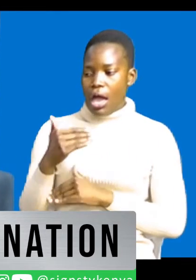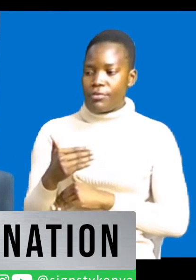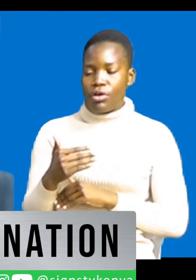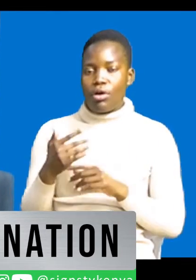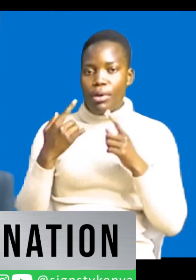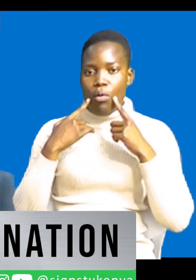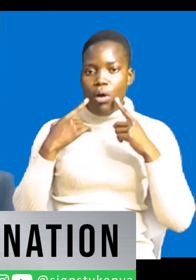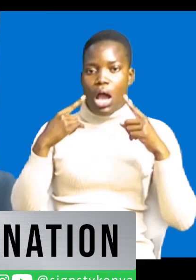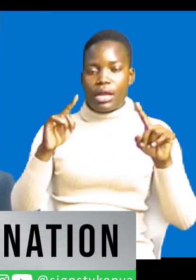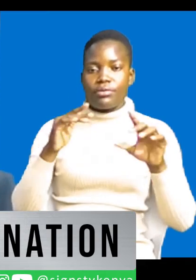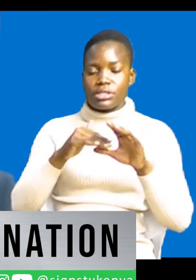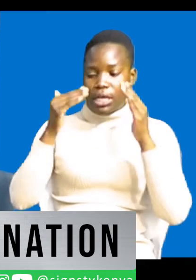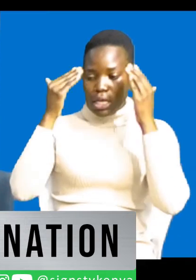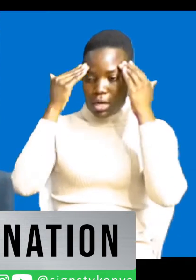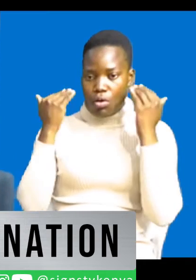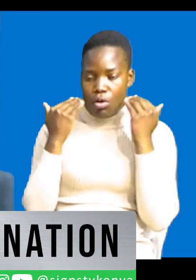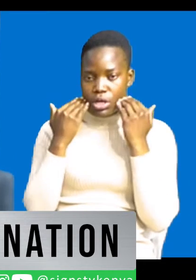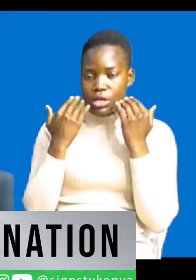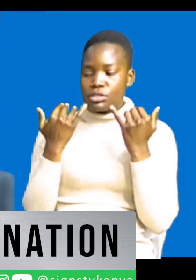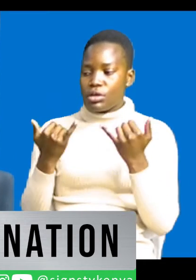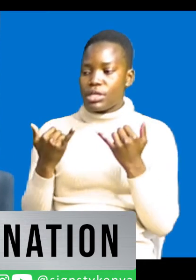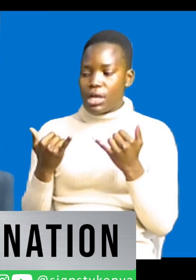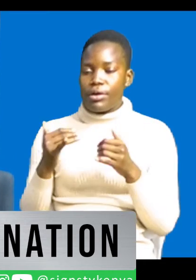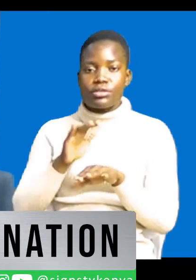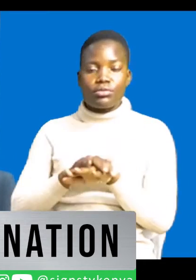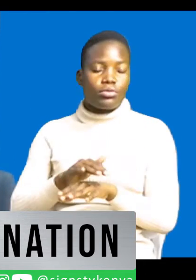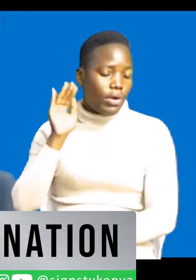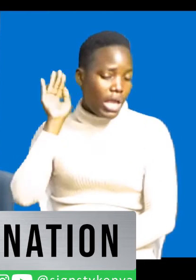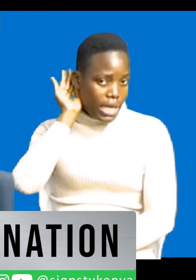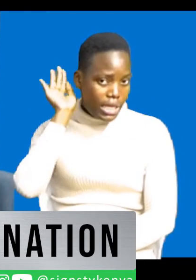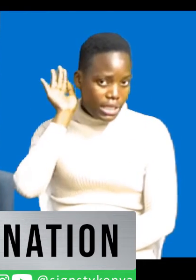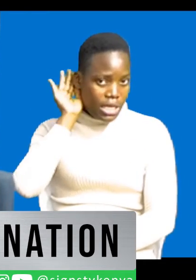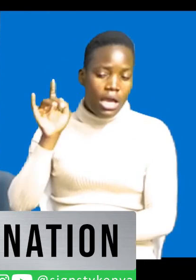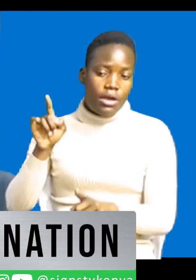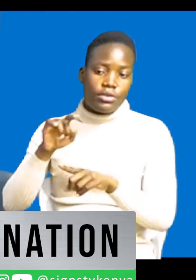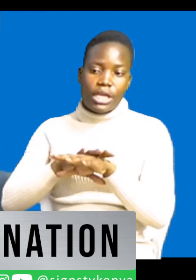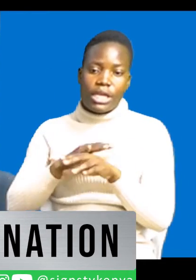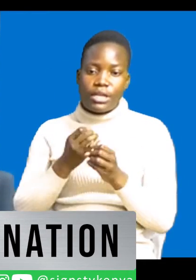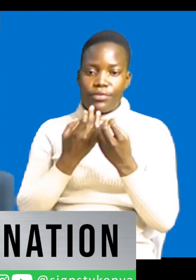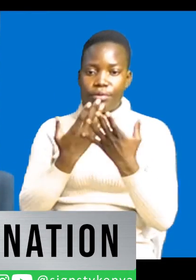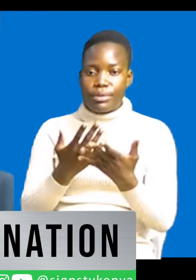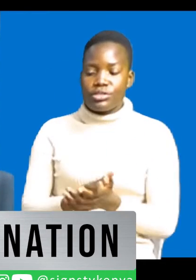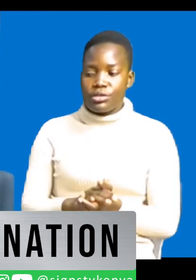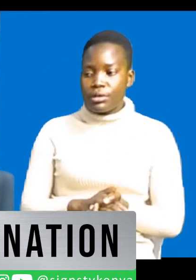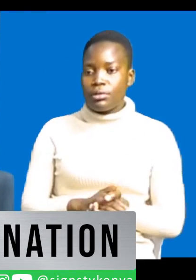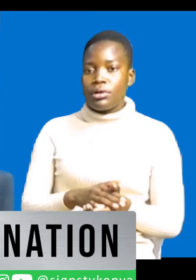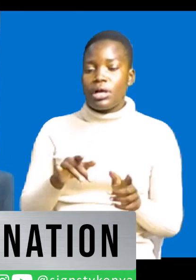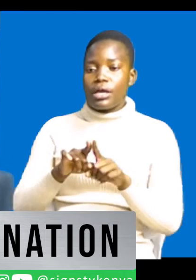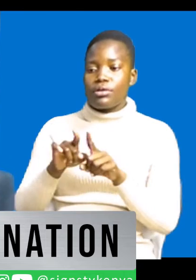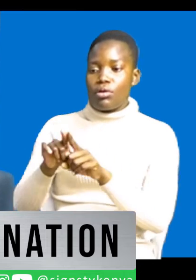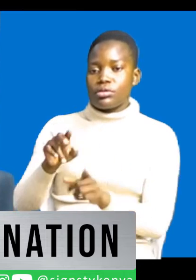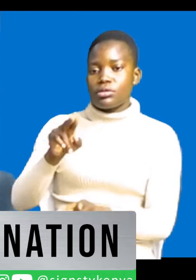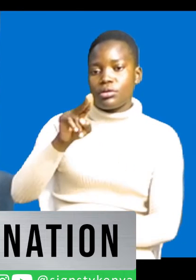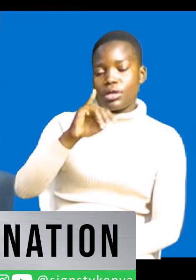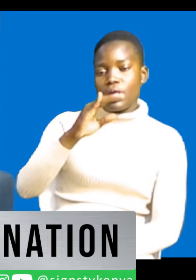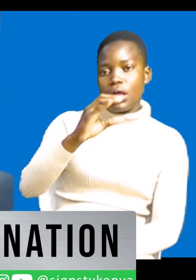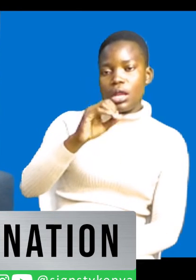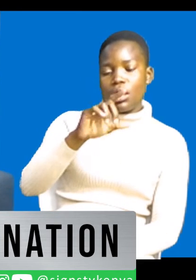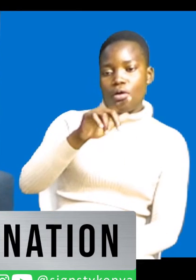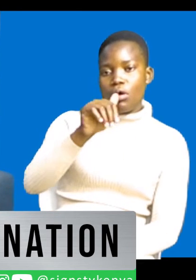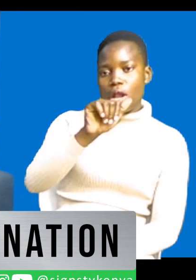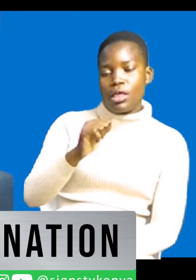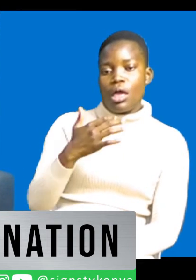imekuwa declared kotini. Now it is good we are listening to, we are getting this information. And then also Nicholas, wacha niulize kitu